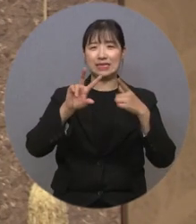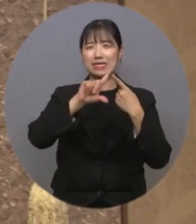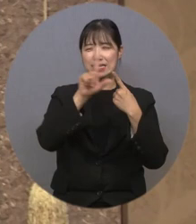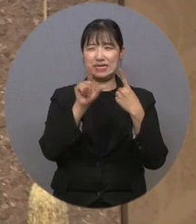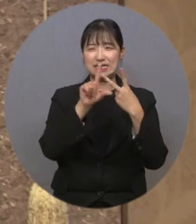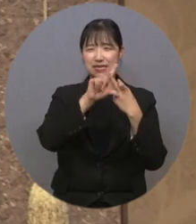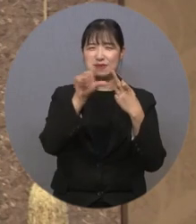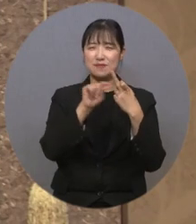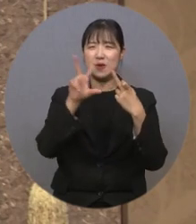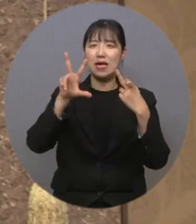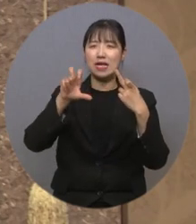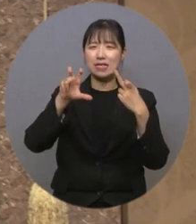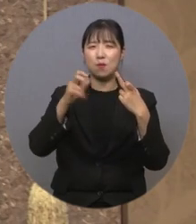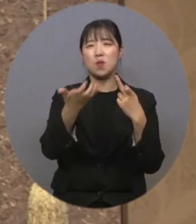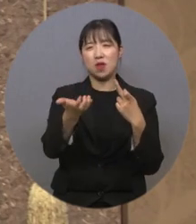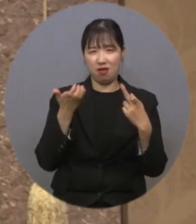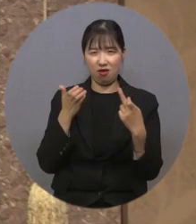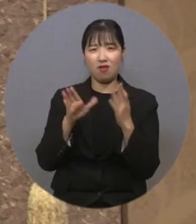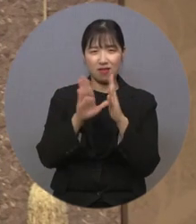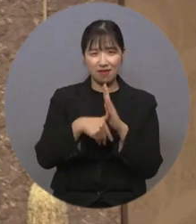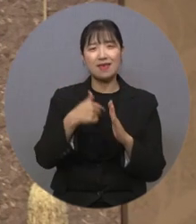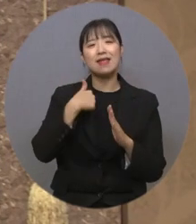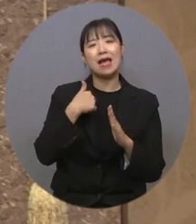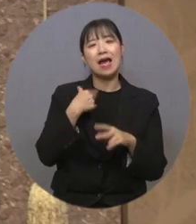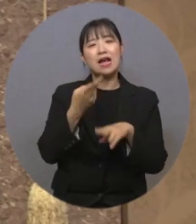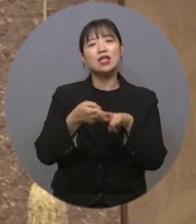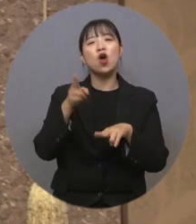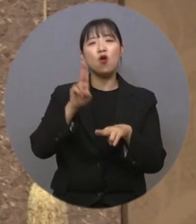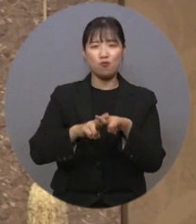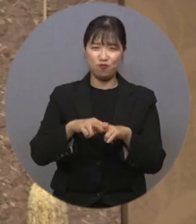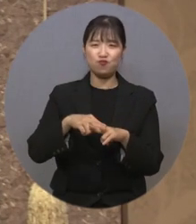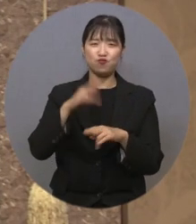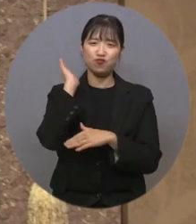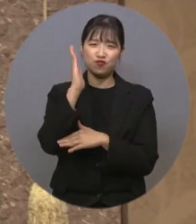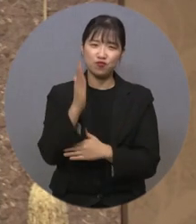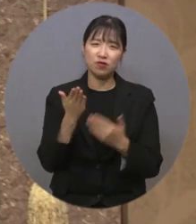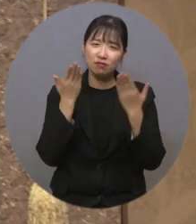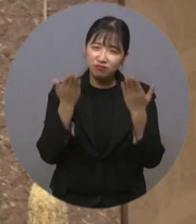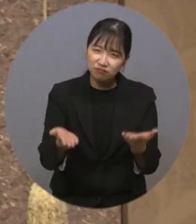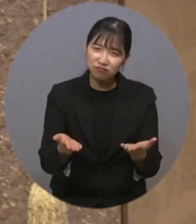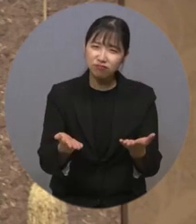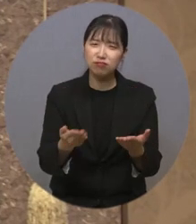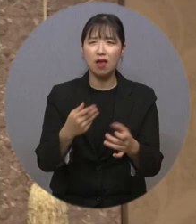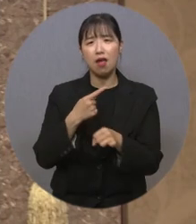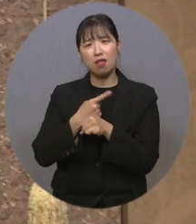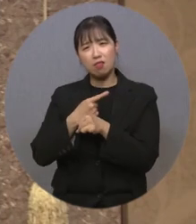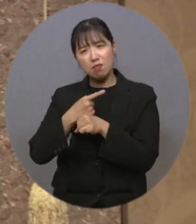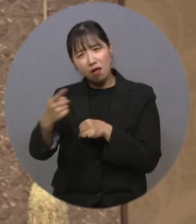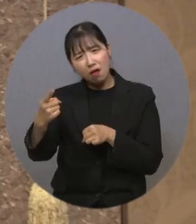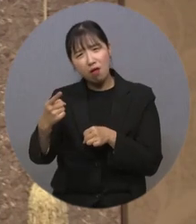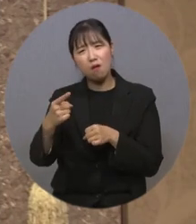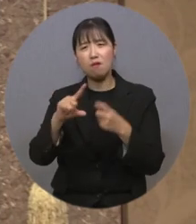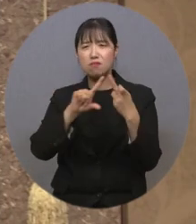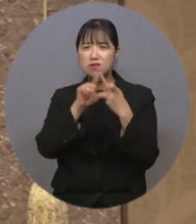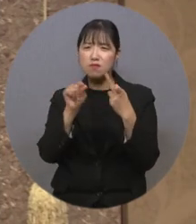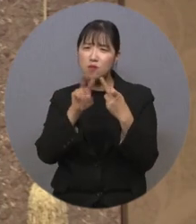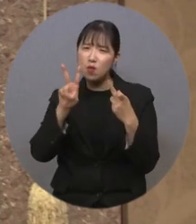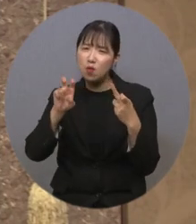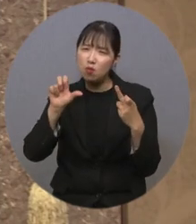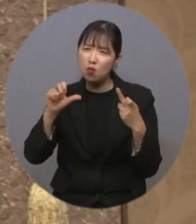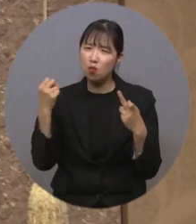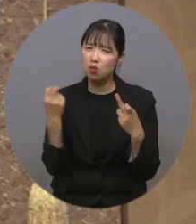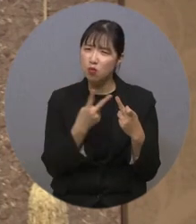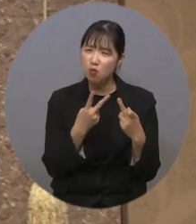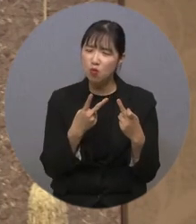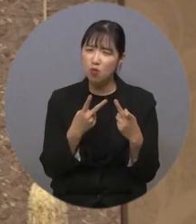전이었어요. 금년 크리스마스 선물을 내가 동화 구연을 들려줬지만 네. 내년 크리스마스 때도